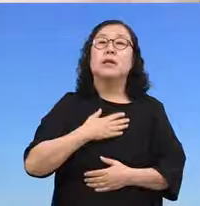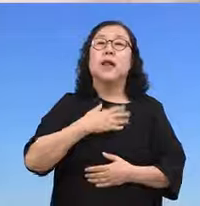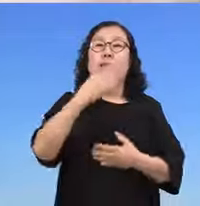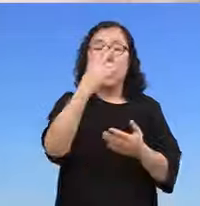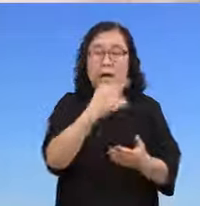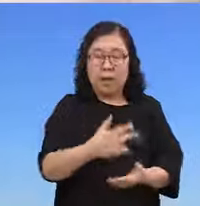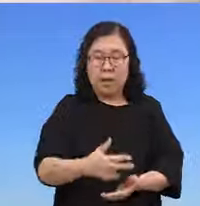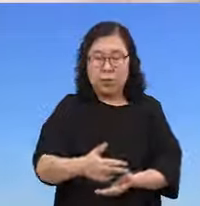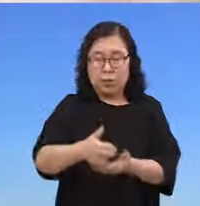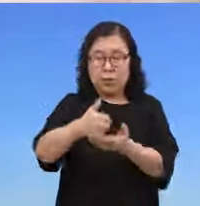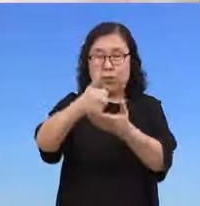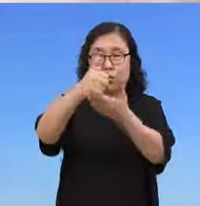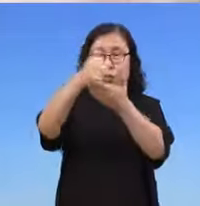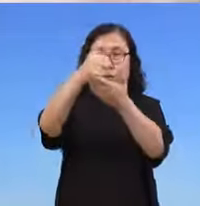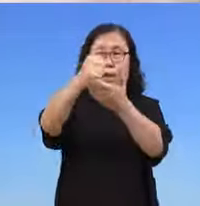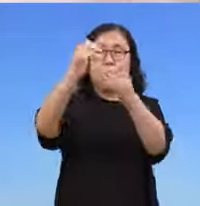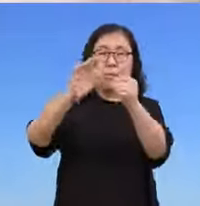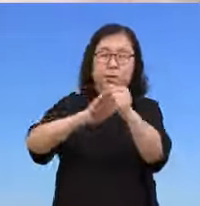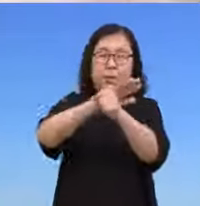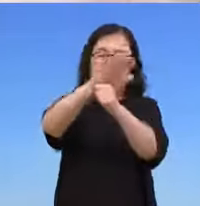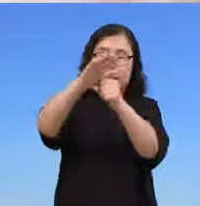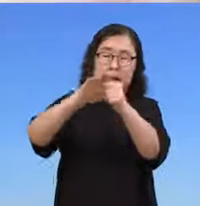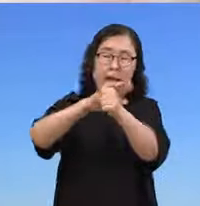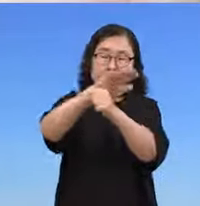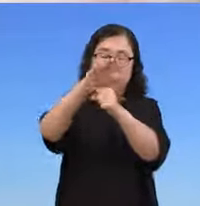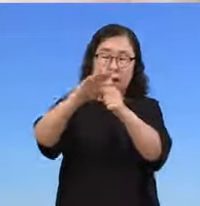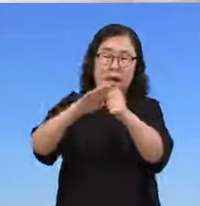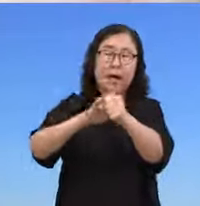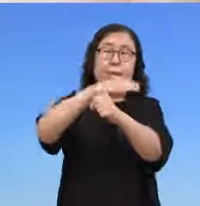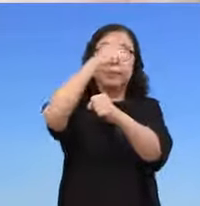내가 주님을 사랑합니다.